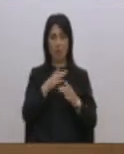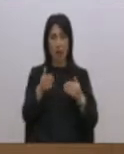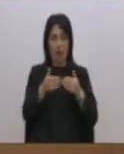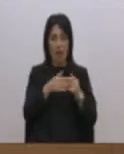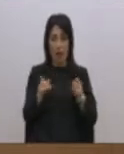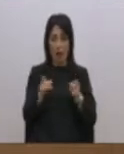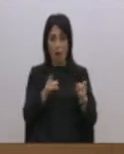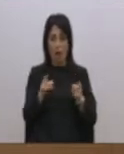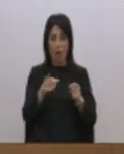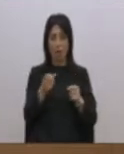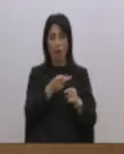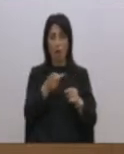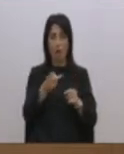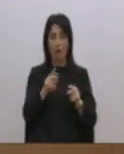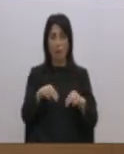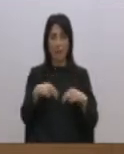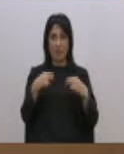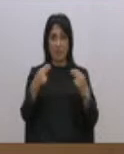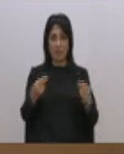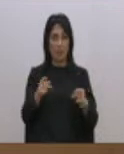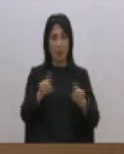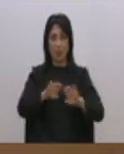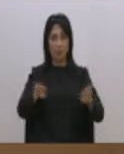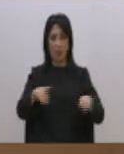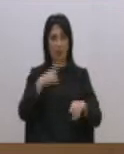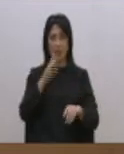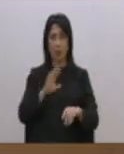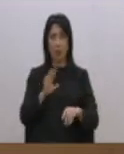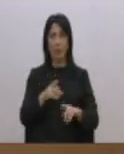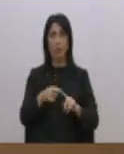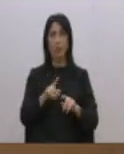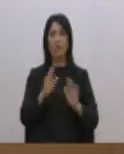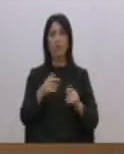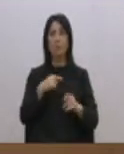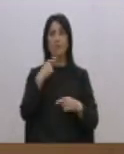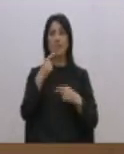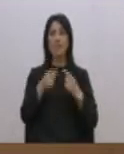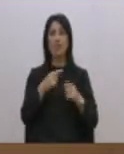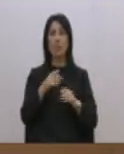და თქვათ ორივეს მეც ამის აღშვლა, მე ამაზე არ ვსაუბრობ, ხოლოდ ამ შემთხვევაში მე